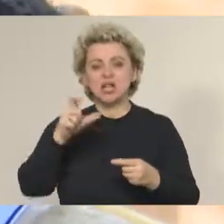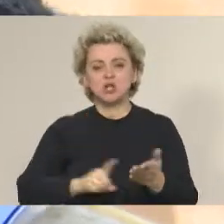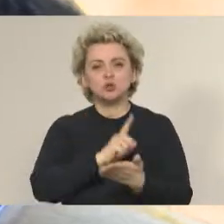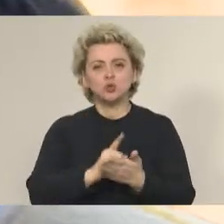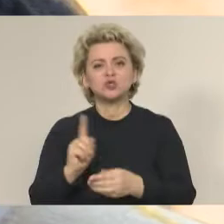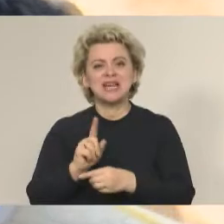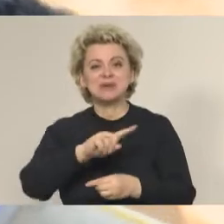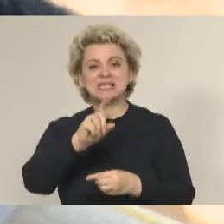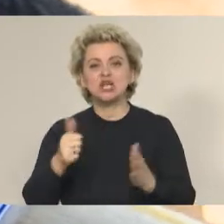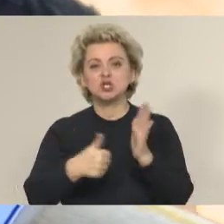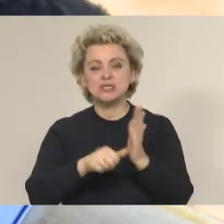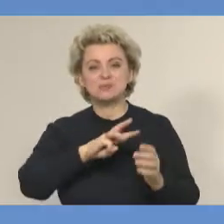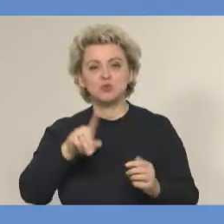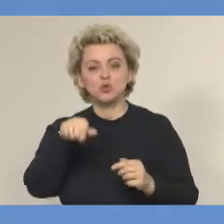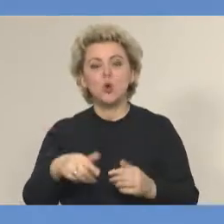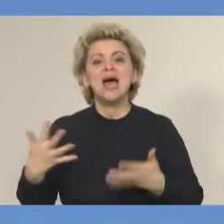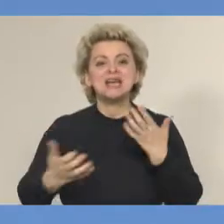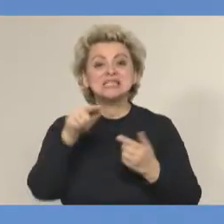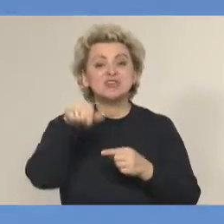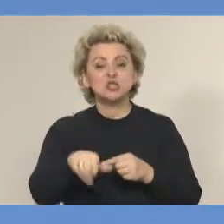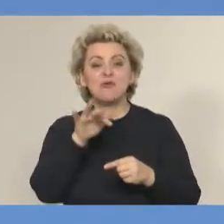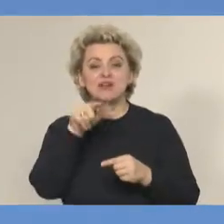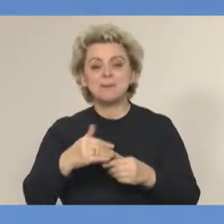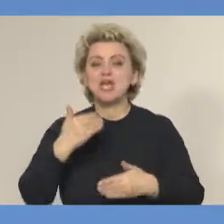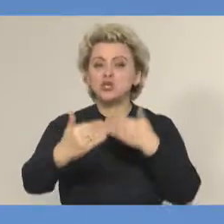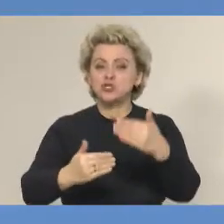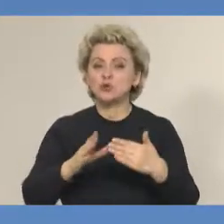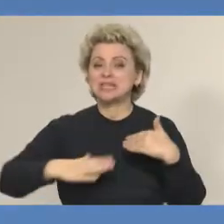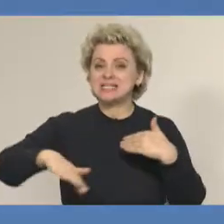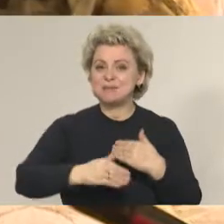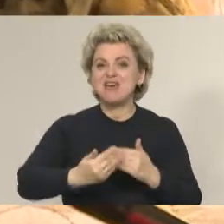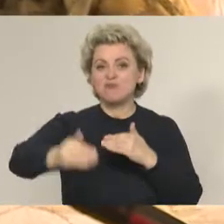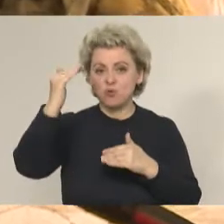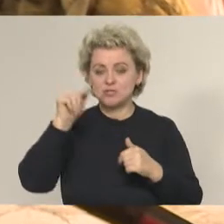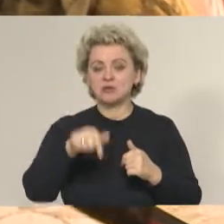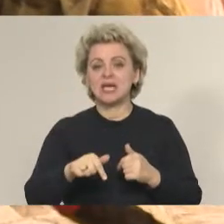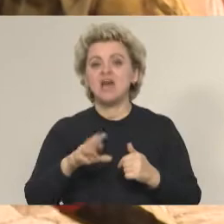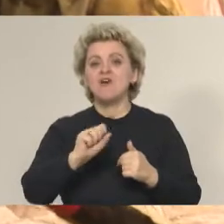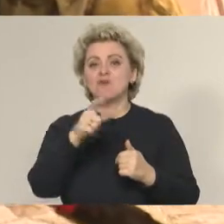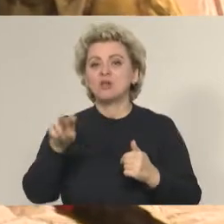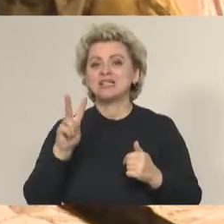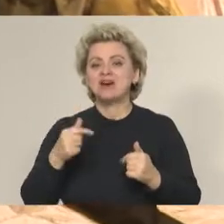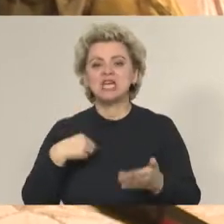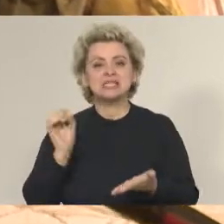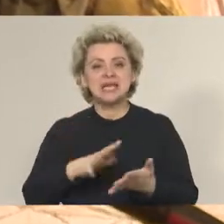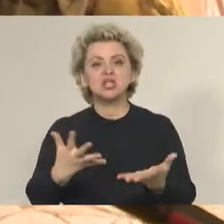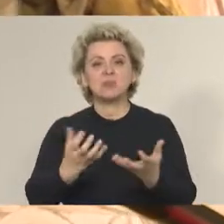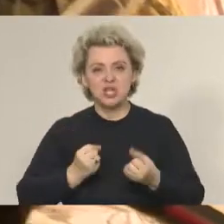по нормативу за 6 минут. Но разведка тем временем идет и на земле, и в небе. «Волга-2, я центр,